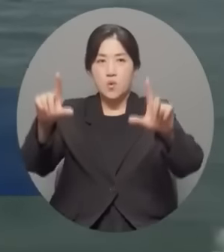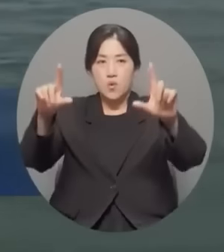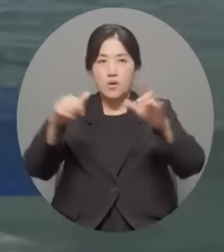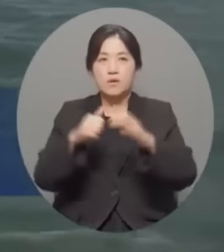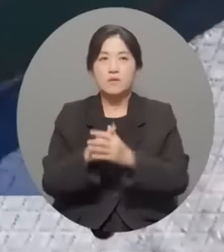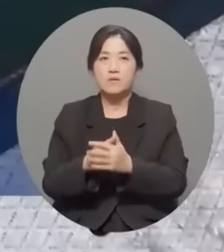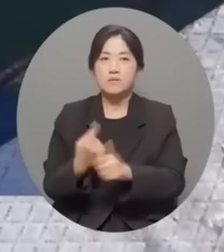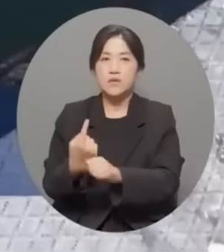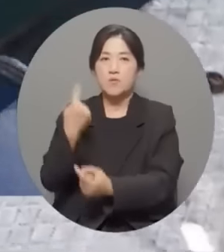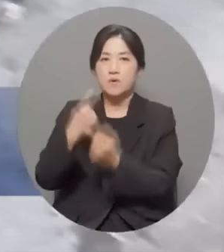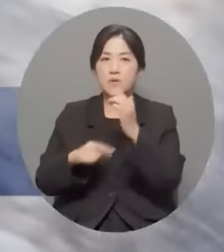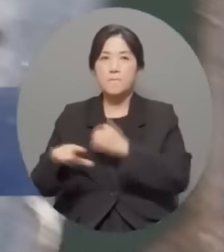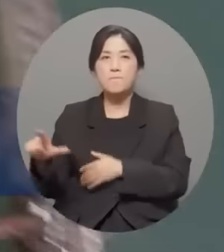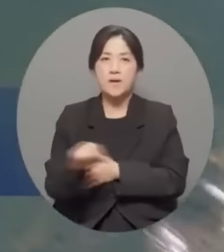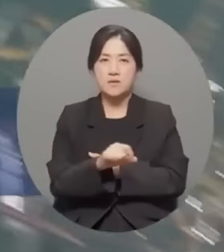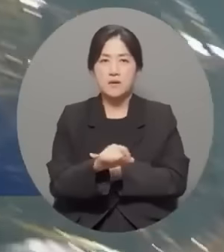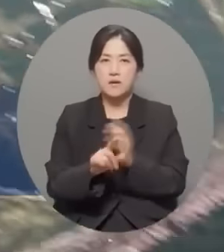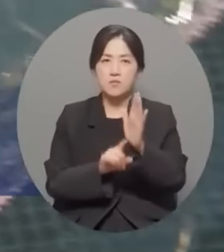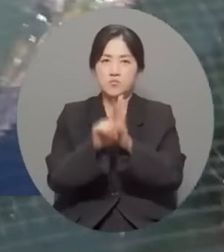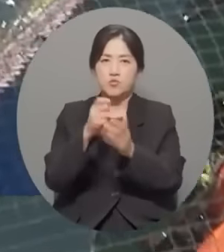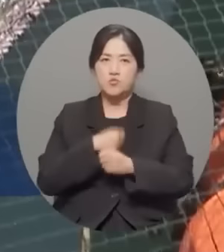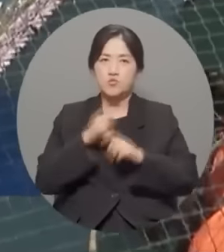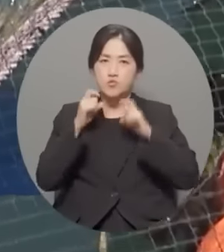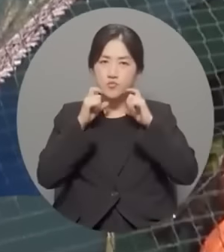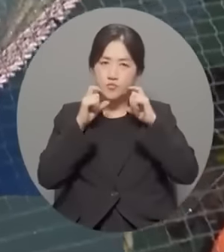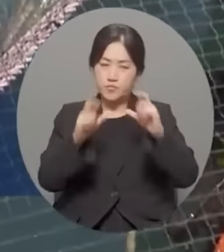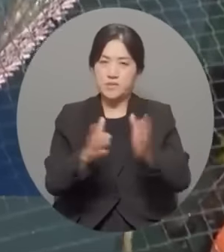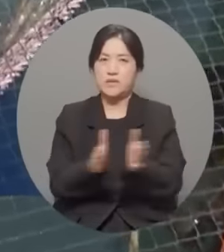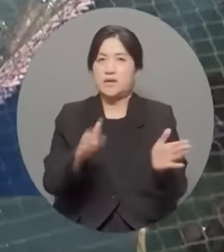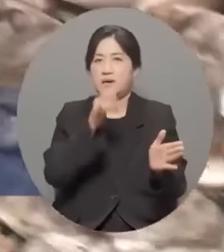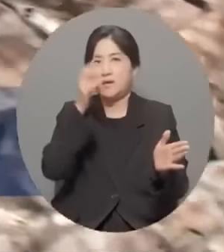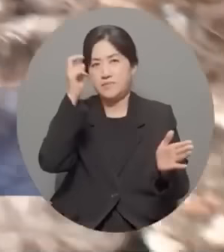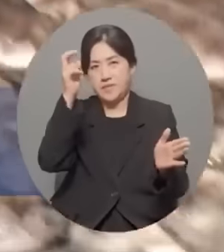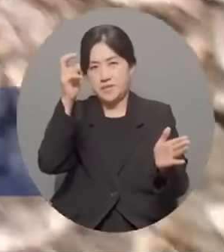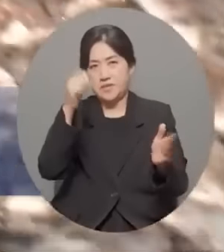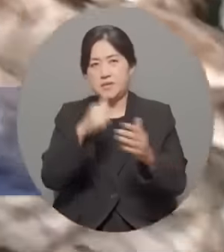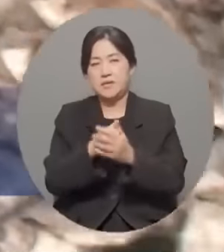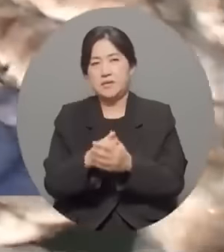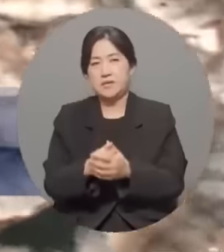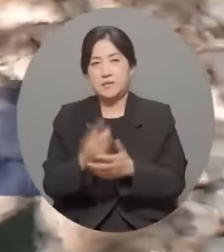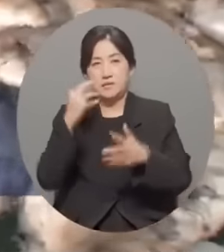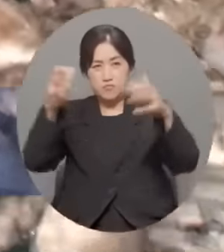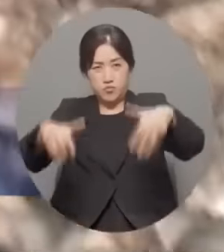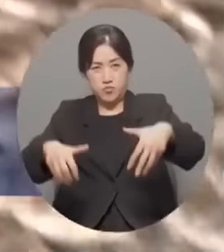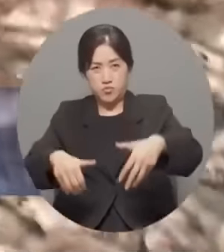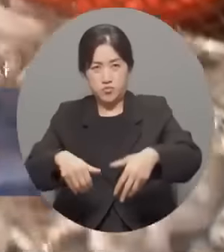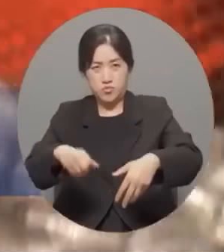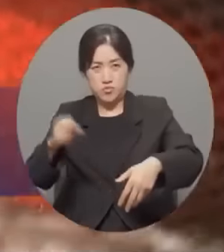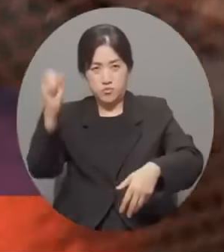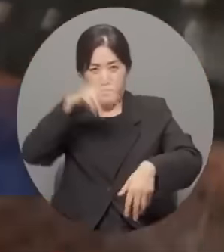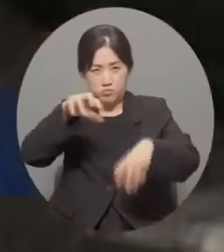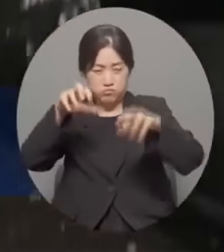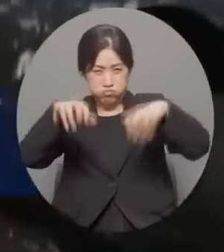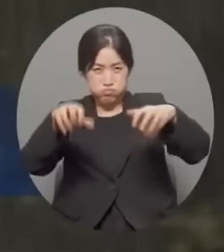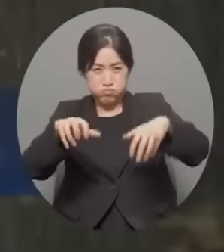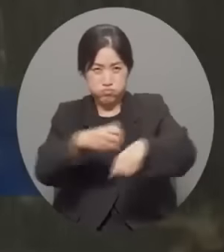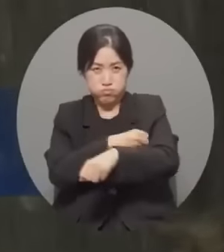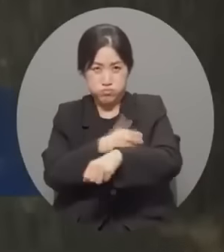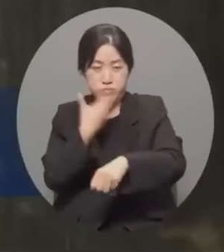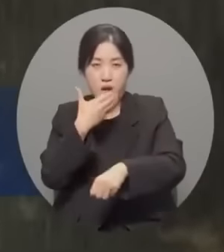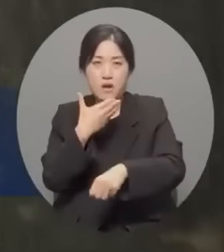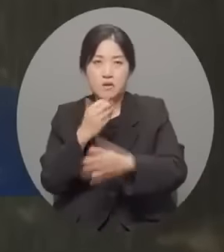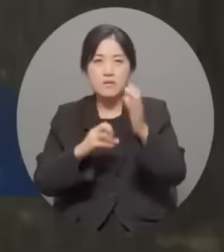올해는 전년보다 좀 빠르게 고수온 주의보가 내릴 가능성이 있을 것 같고요. 집중호우라든지 폭우가 내릴 가능성도